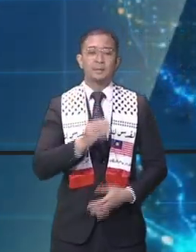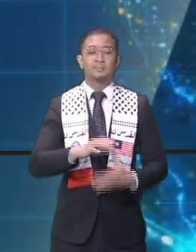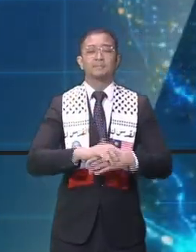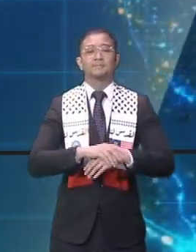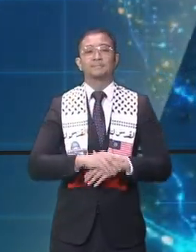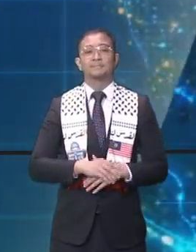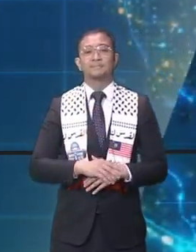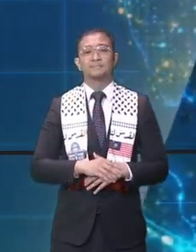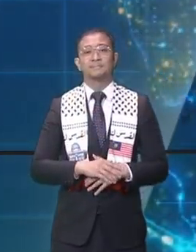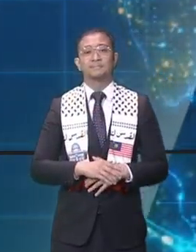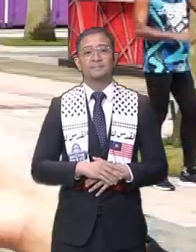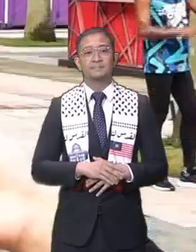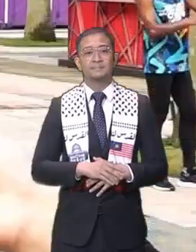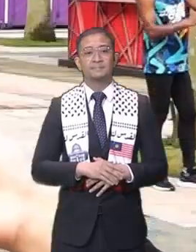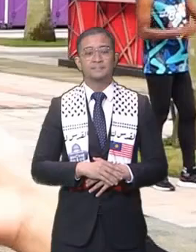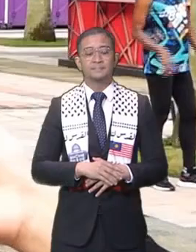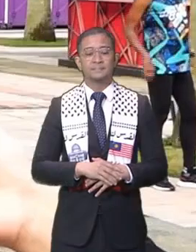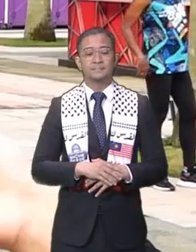Ibrahim